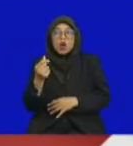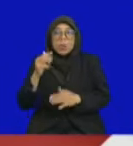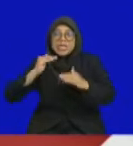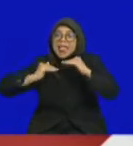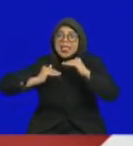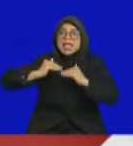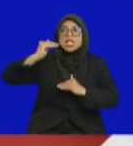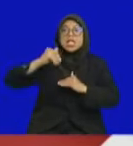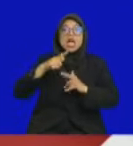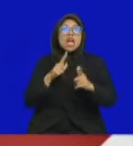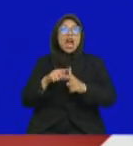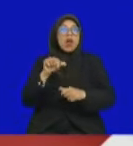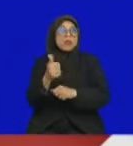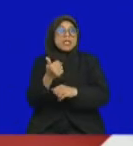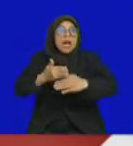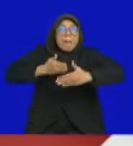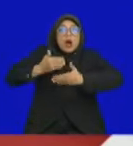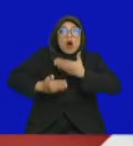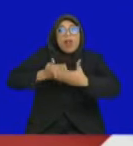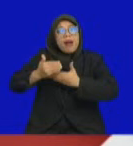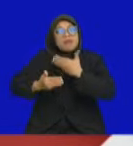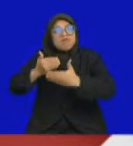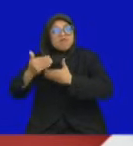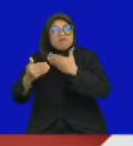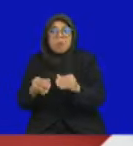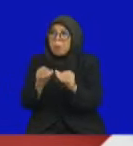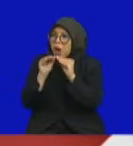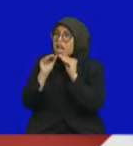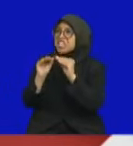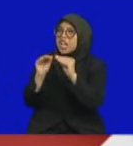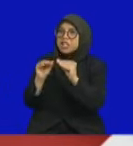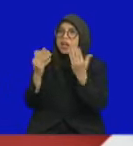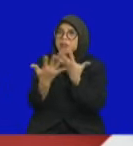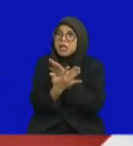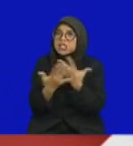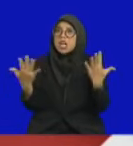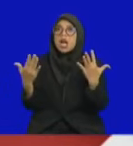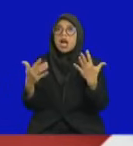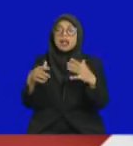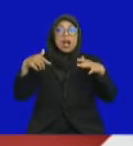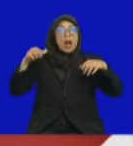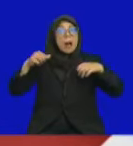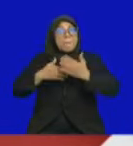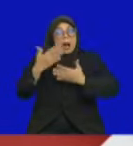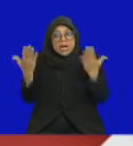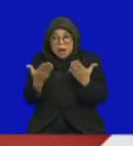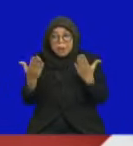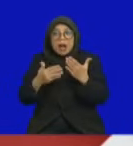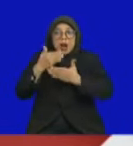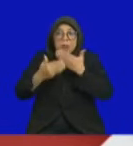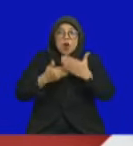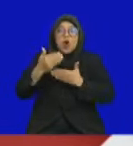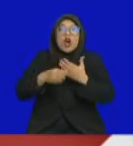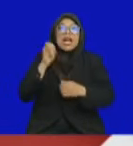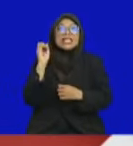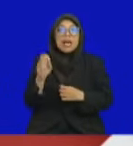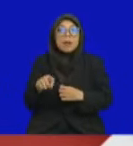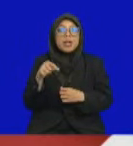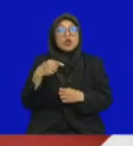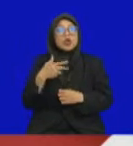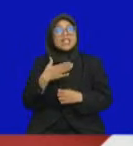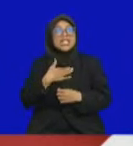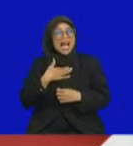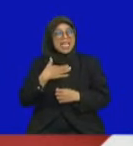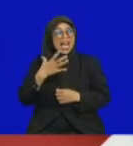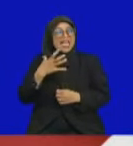bisa mengolah sampah itu dan kita bisa mengajarkan kepada masyarakat untuk Bagaimana mengolah sampah itu maka saya